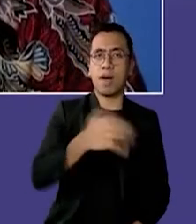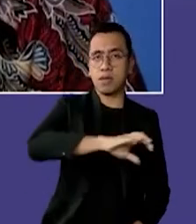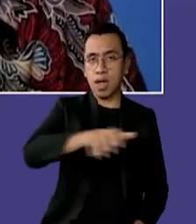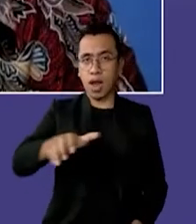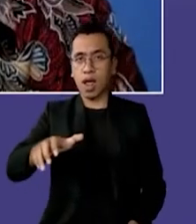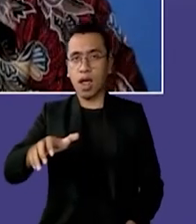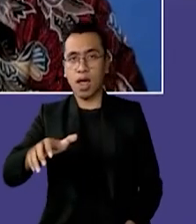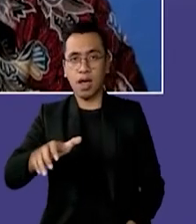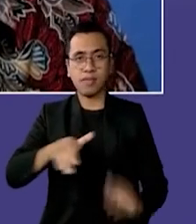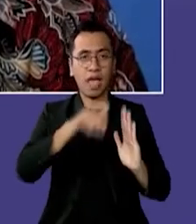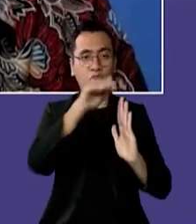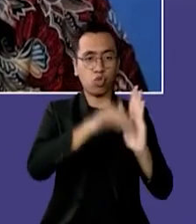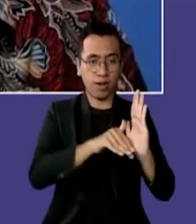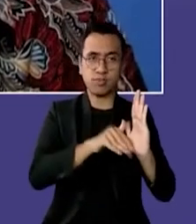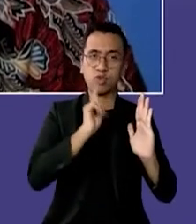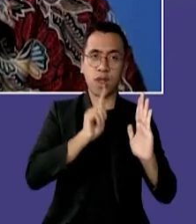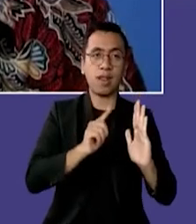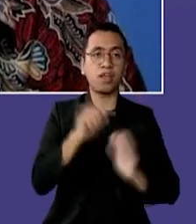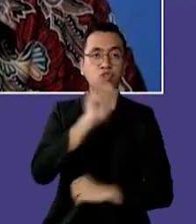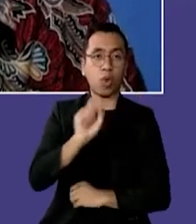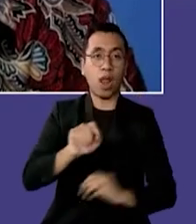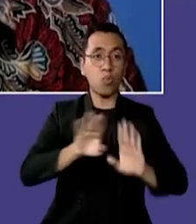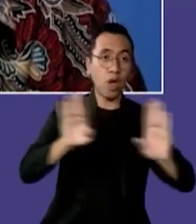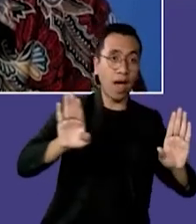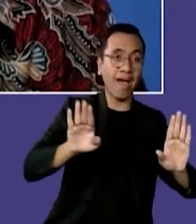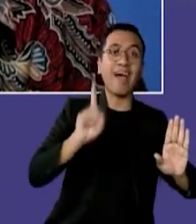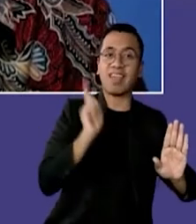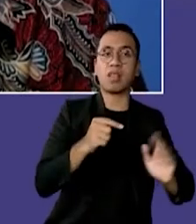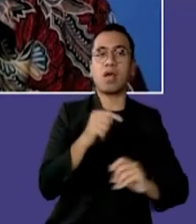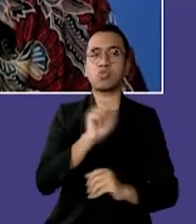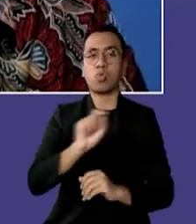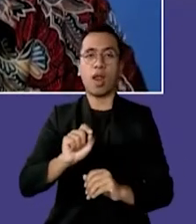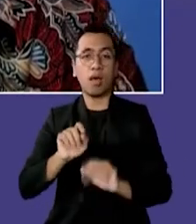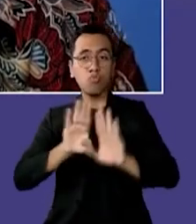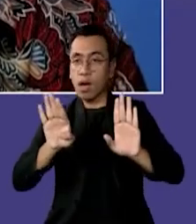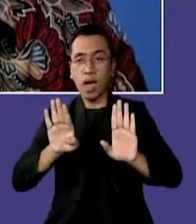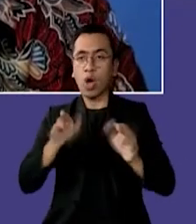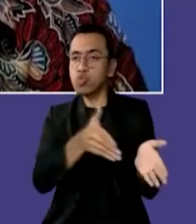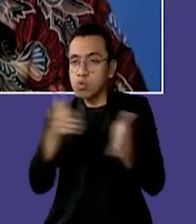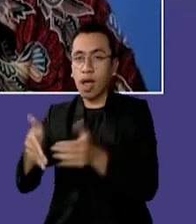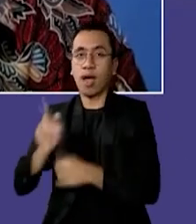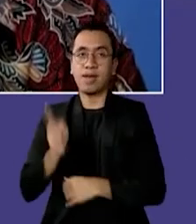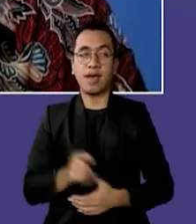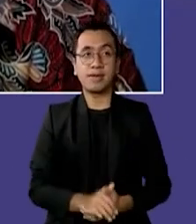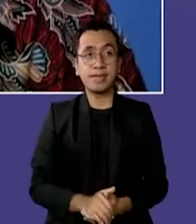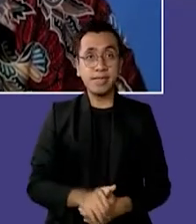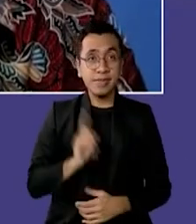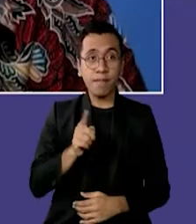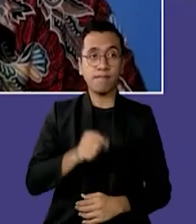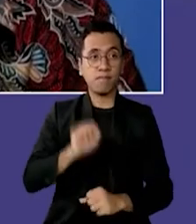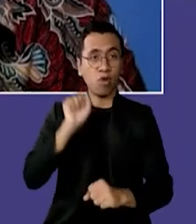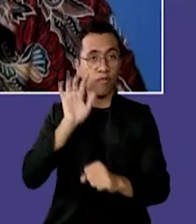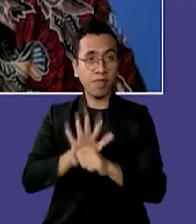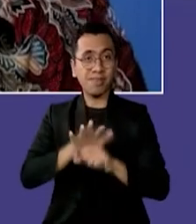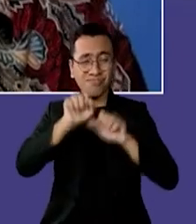mungkin melakukan kebijakan sekolah tamu Tantri Bagaimana masyarakatnya harus mempersiapkan diri mengingat kasus positif ini masih tinggi di beberapa